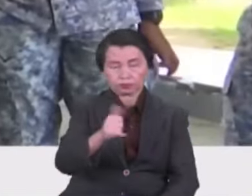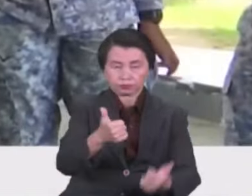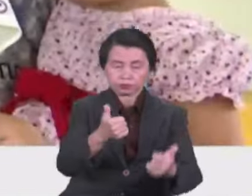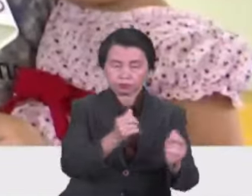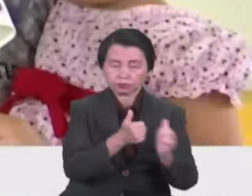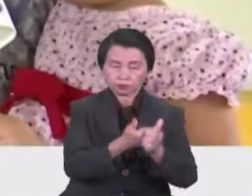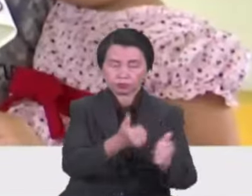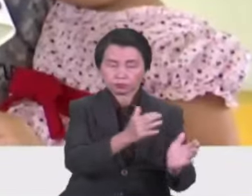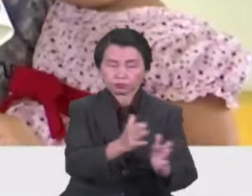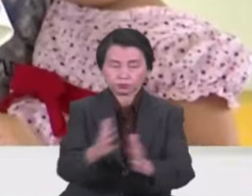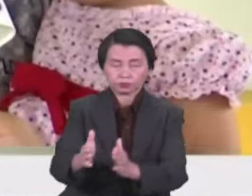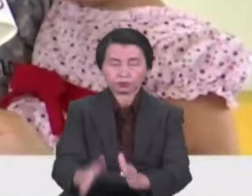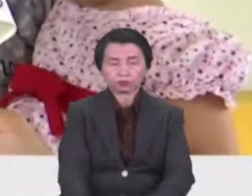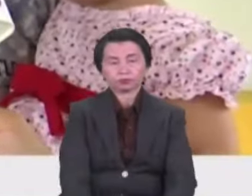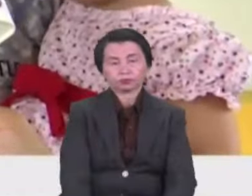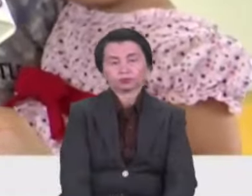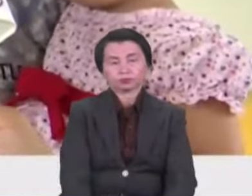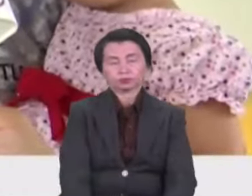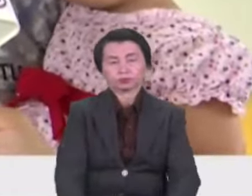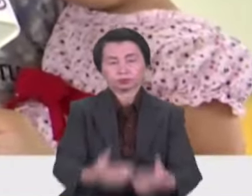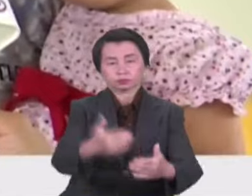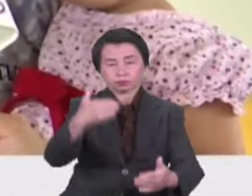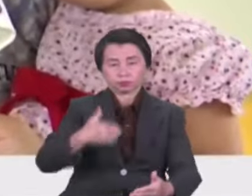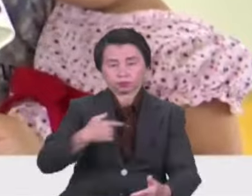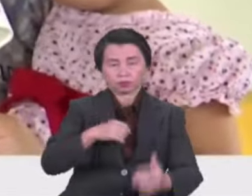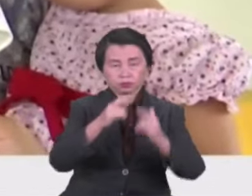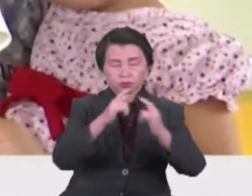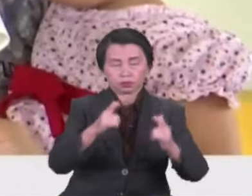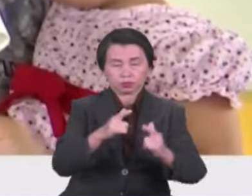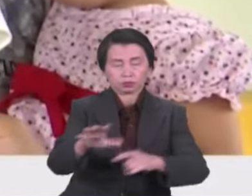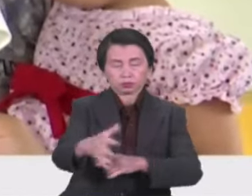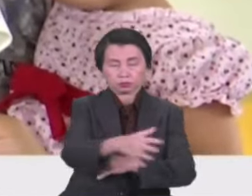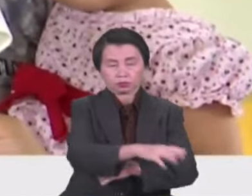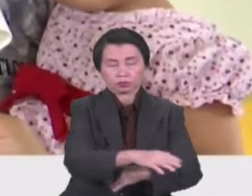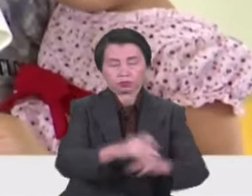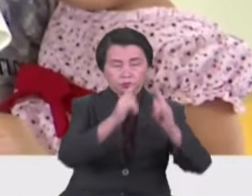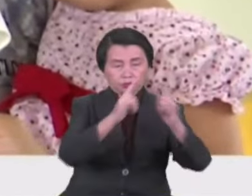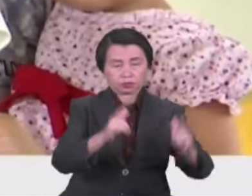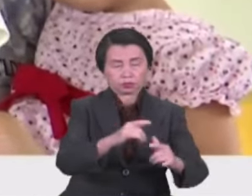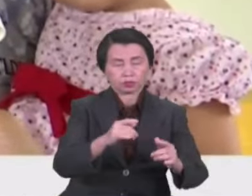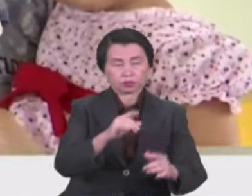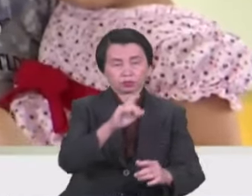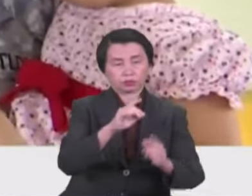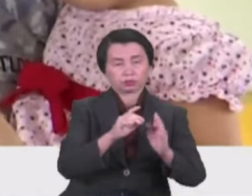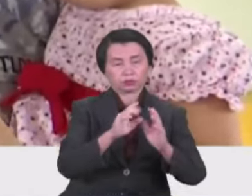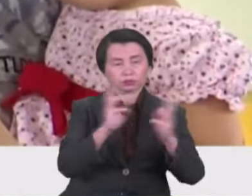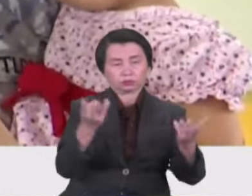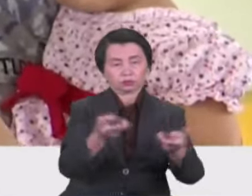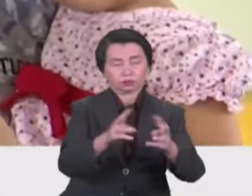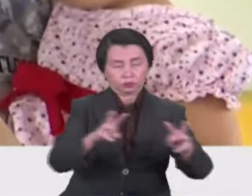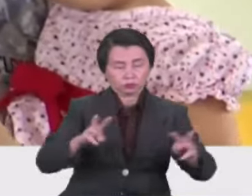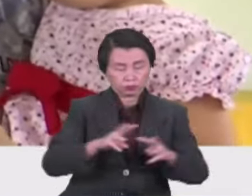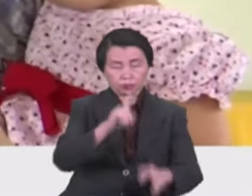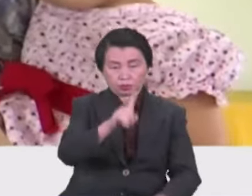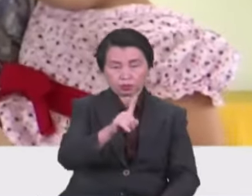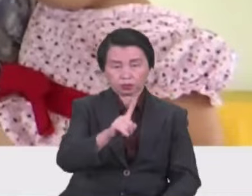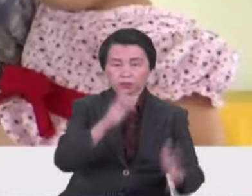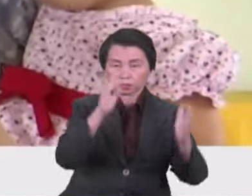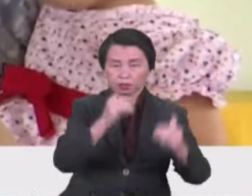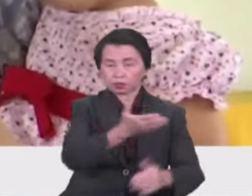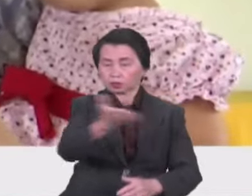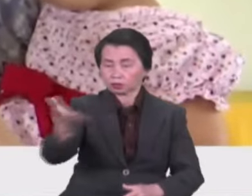alhamdulillah. Sebelum ini saya mengundi di Markas Wilayah Laut 1 dan saya berharap kepada seluruh rakyat